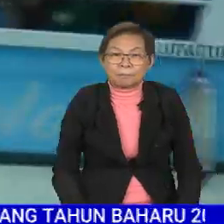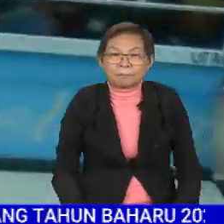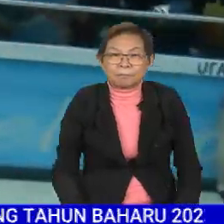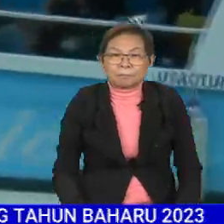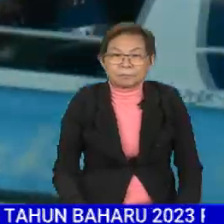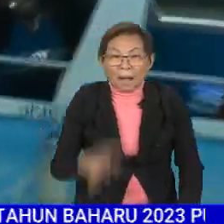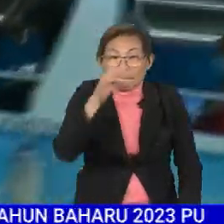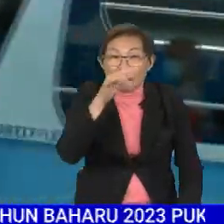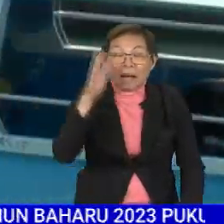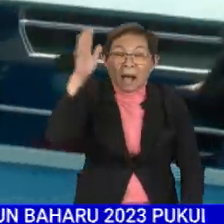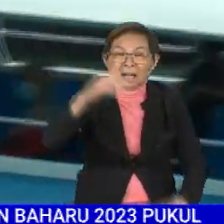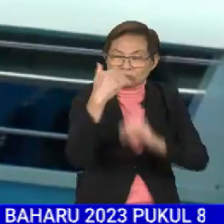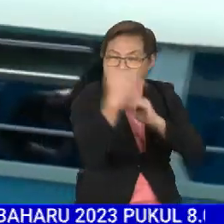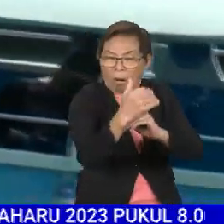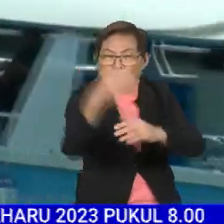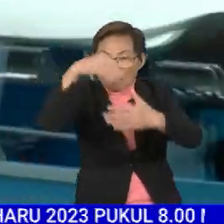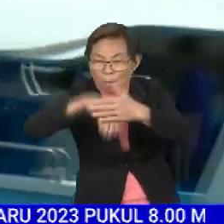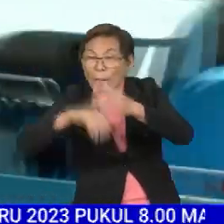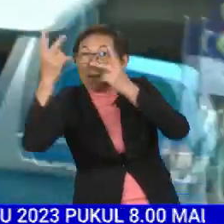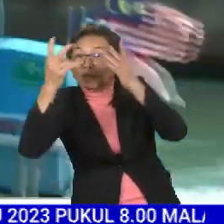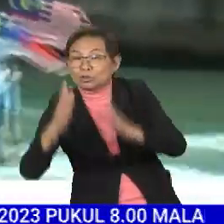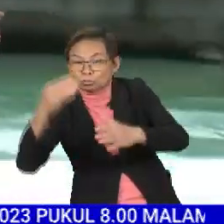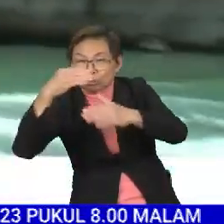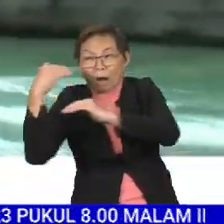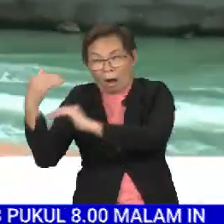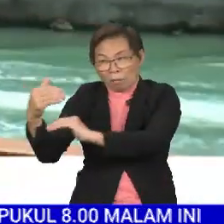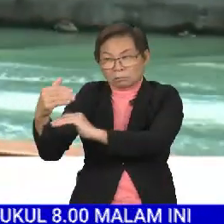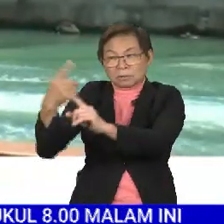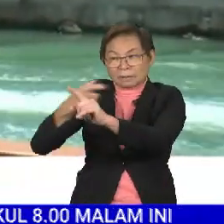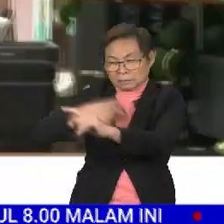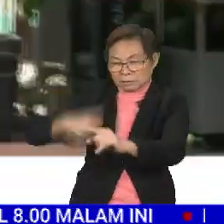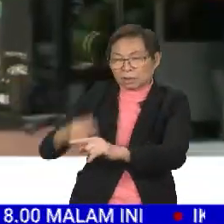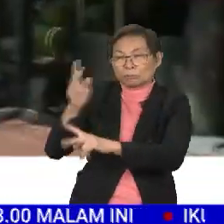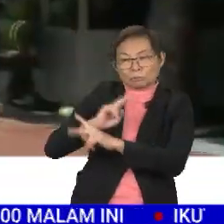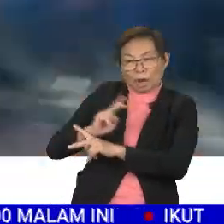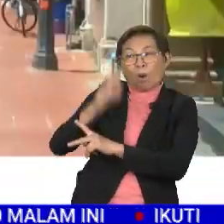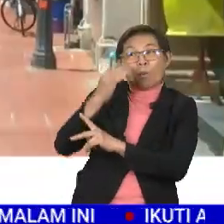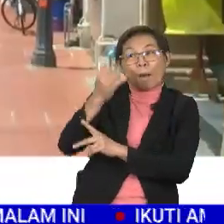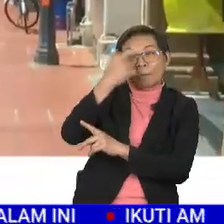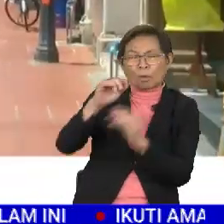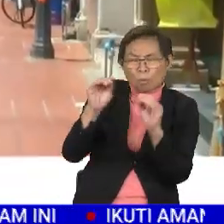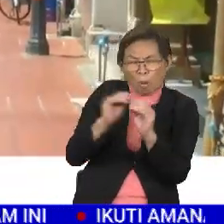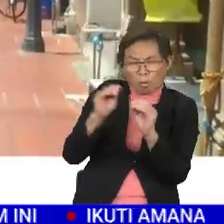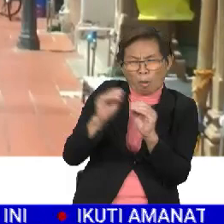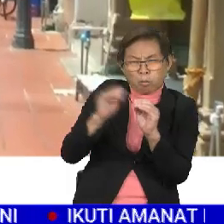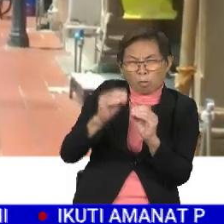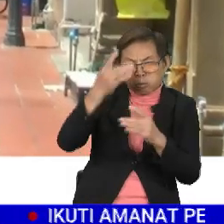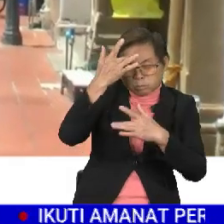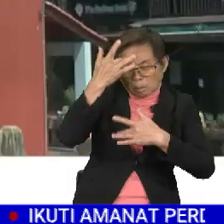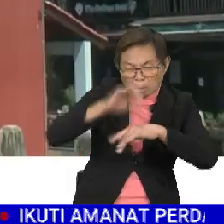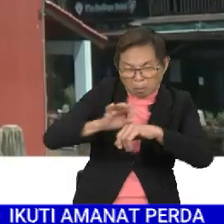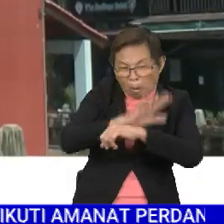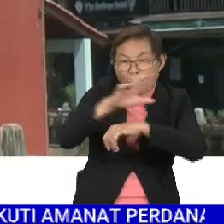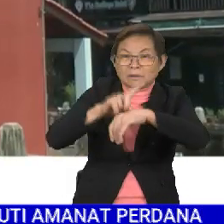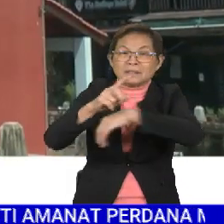sementara itu Melaka akan menghadkan kemasukan pelancong dari China sebagai langkah berjaga-jaga susulan peningkatan kes covid-19 di